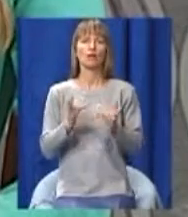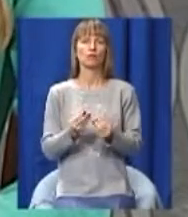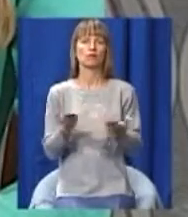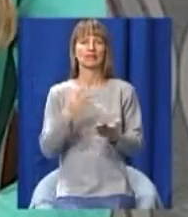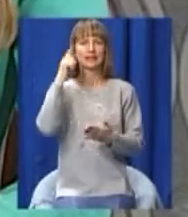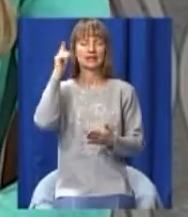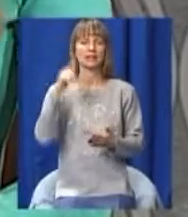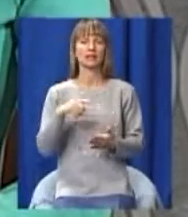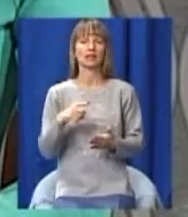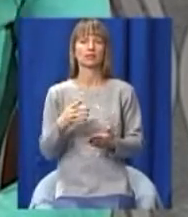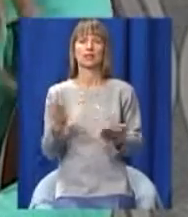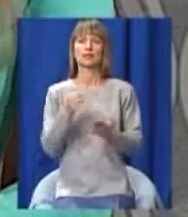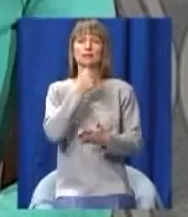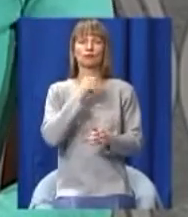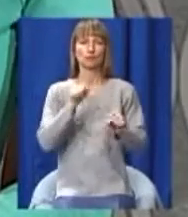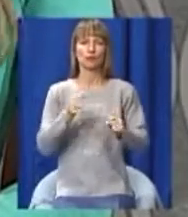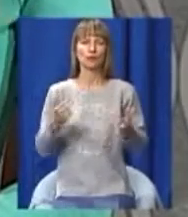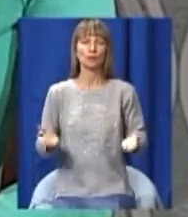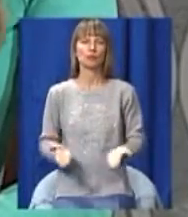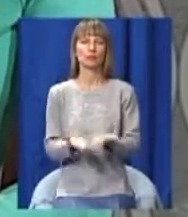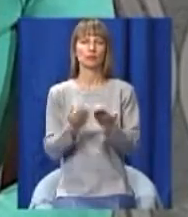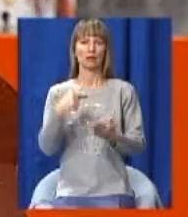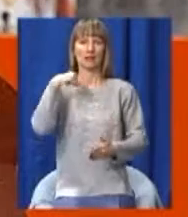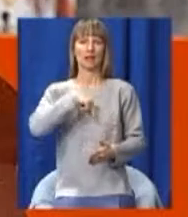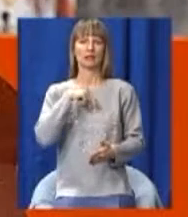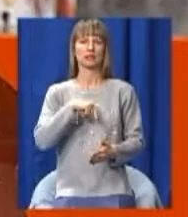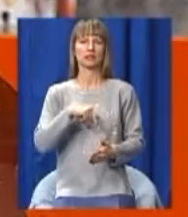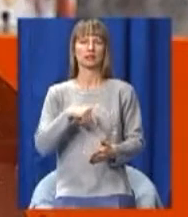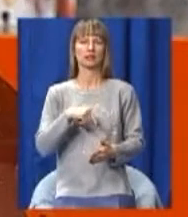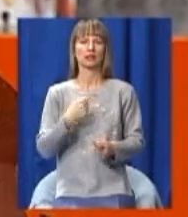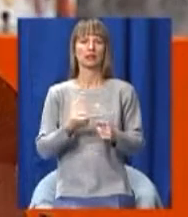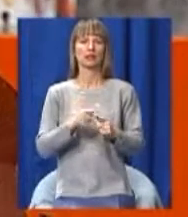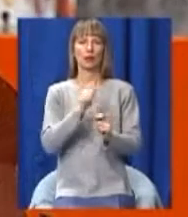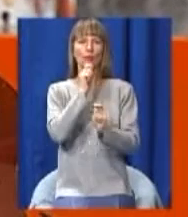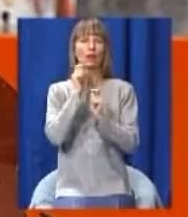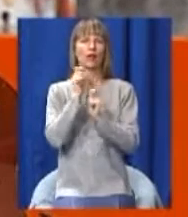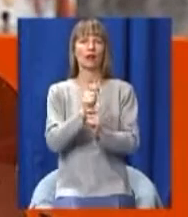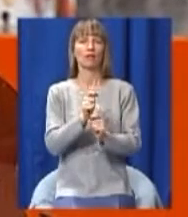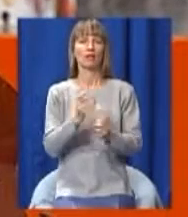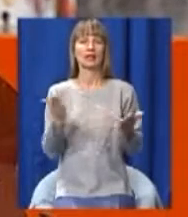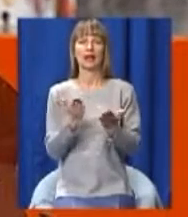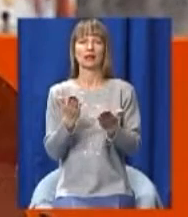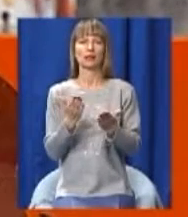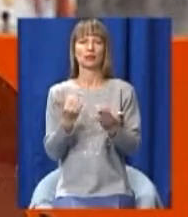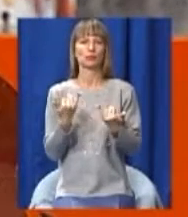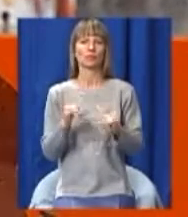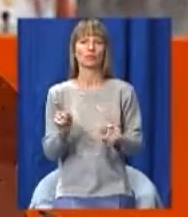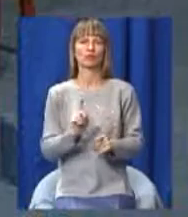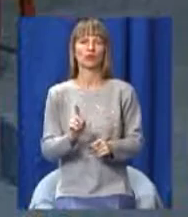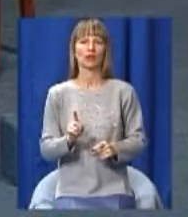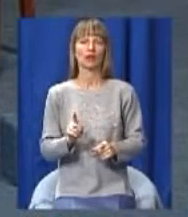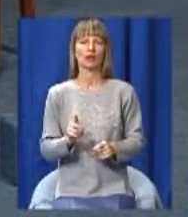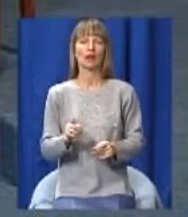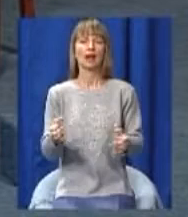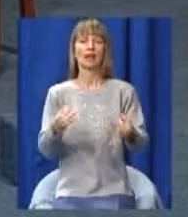методи, якими можна підійняти людині там, настрій? Подарувати їй якийсь сюрприз.